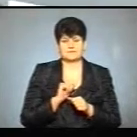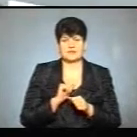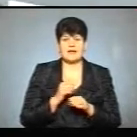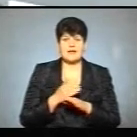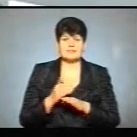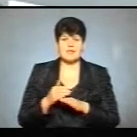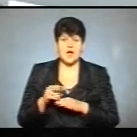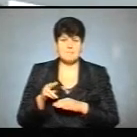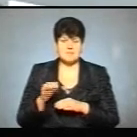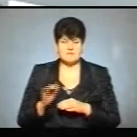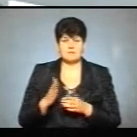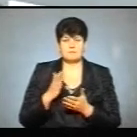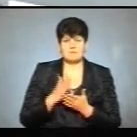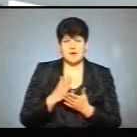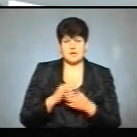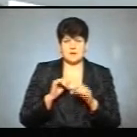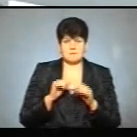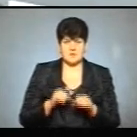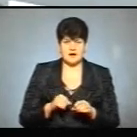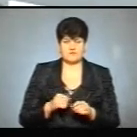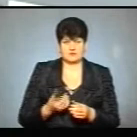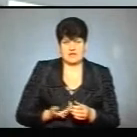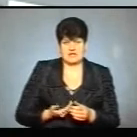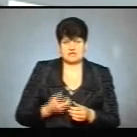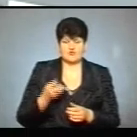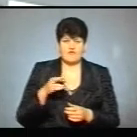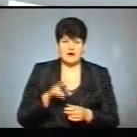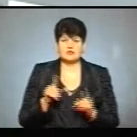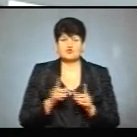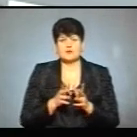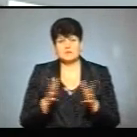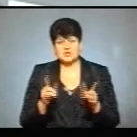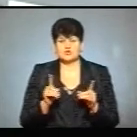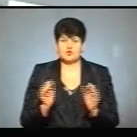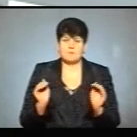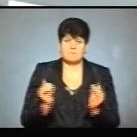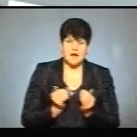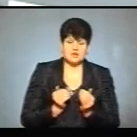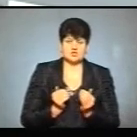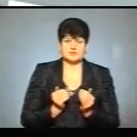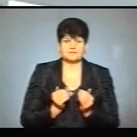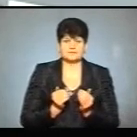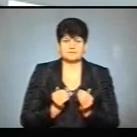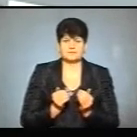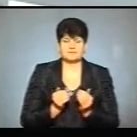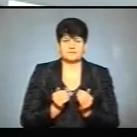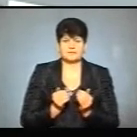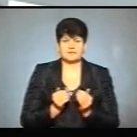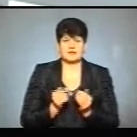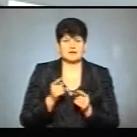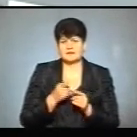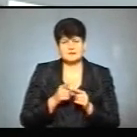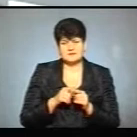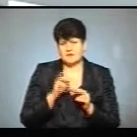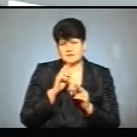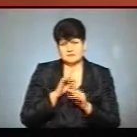кожен із цих етапів має право на існування, і що більше, що менше, ну, в принципі, тут, мабуть, некоректно